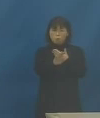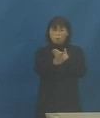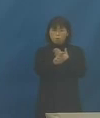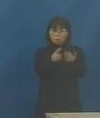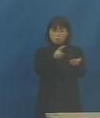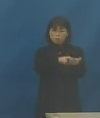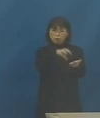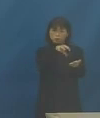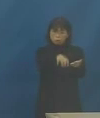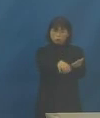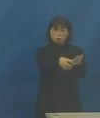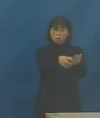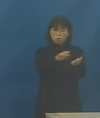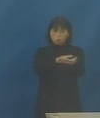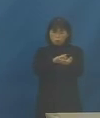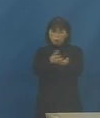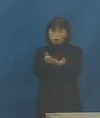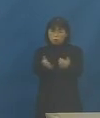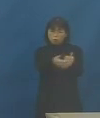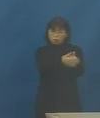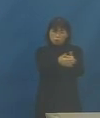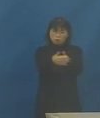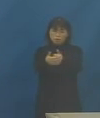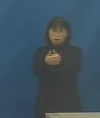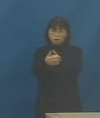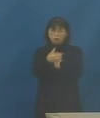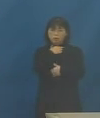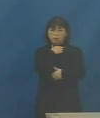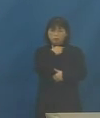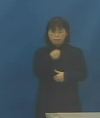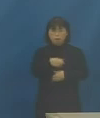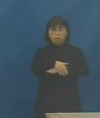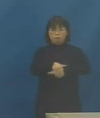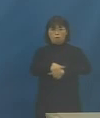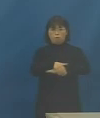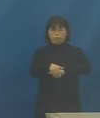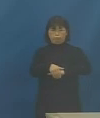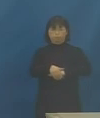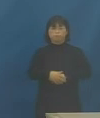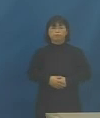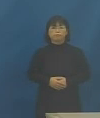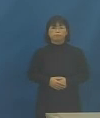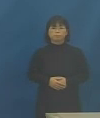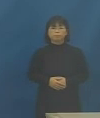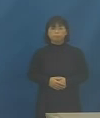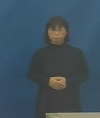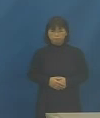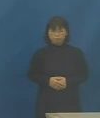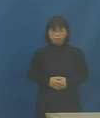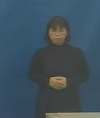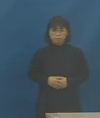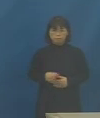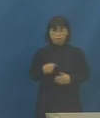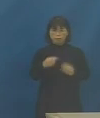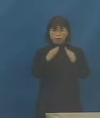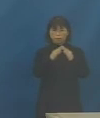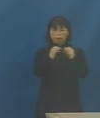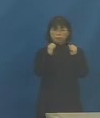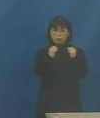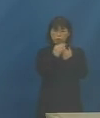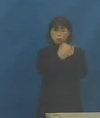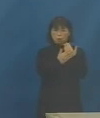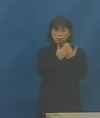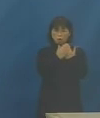手伝いをいただきながらという風に考えておりますそしてあの在宅で療養される方向けの